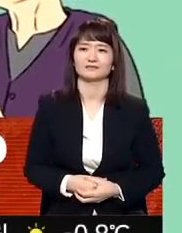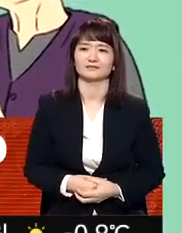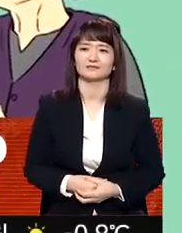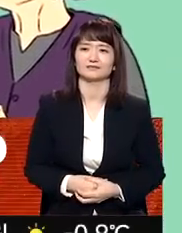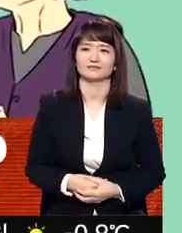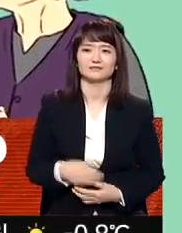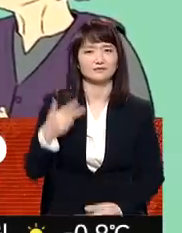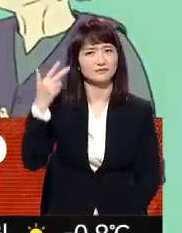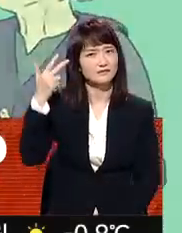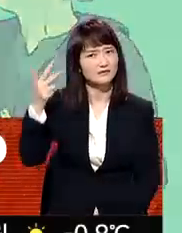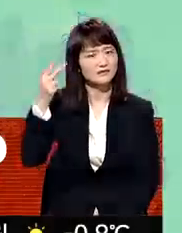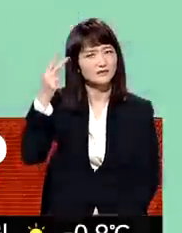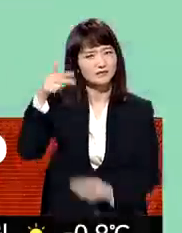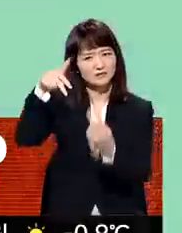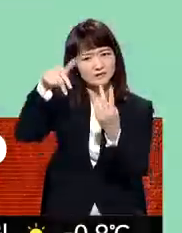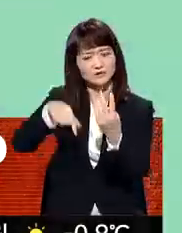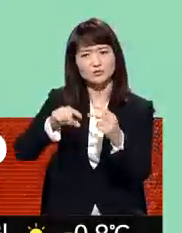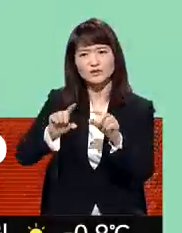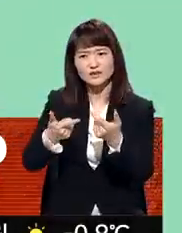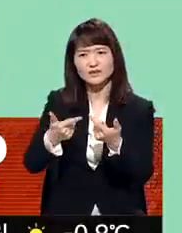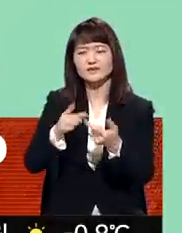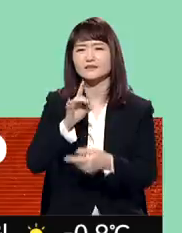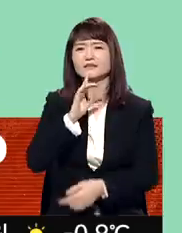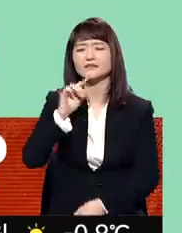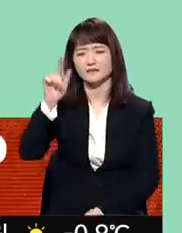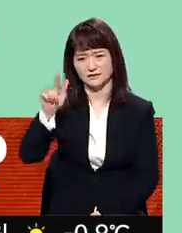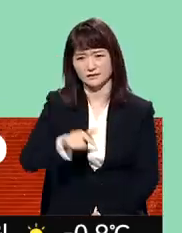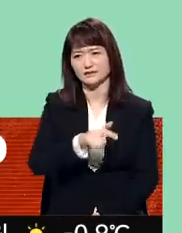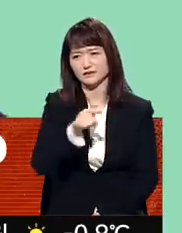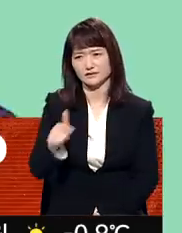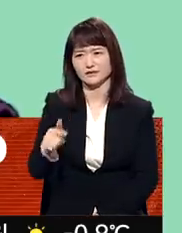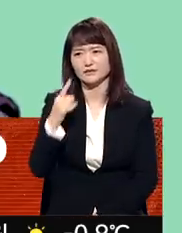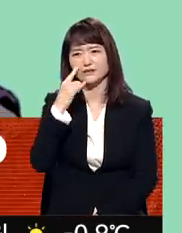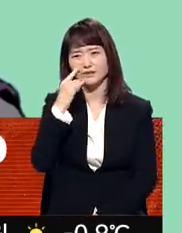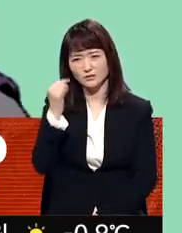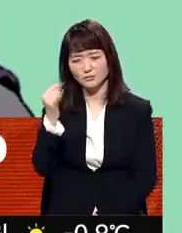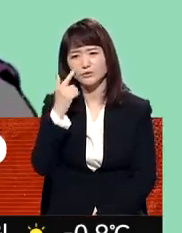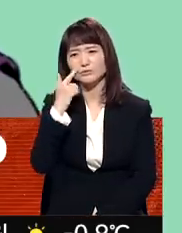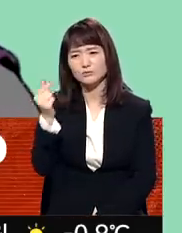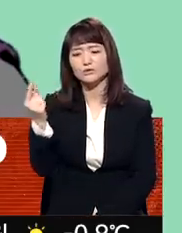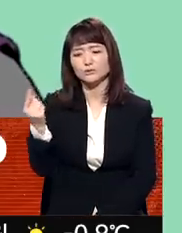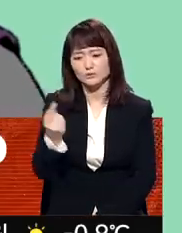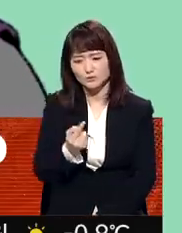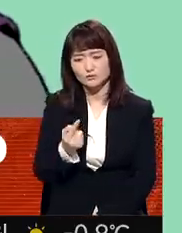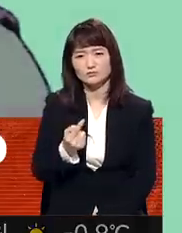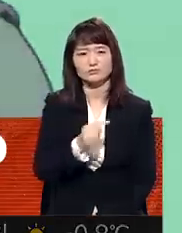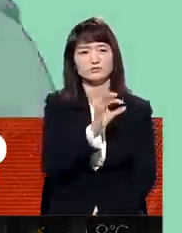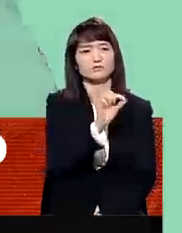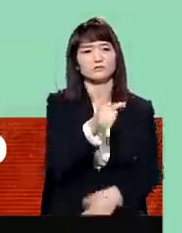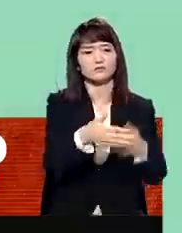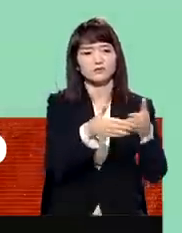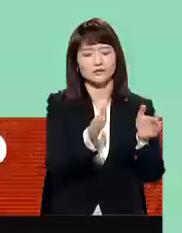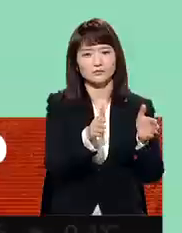일주일이고 2 아니고 딱 하루일 거잖아요 하루 어머님 아버님 오셨으면 저는 안방 하루 비워주는 것 그렇게 나쁘지